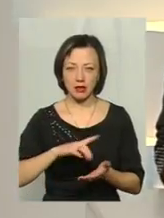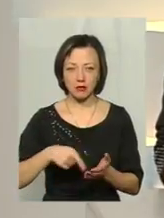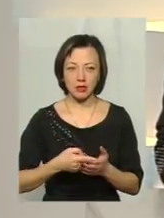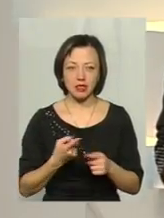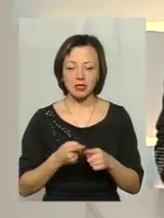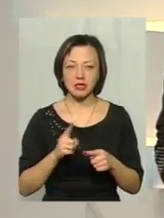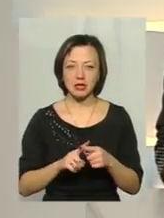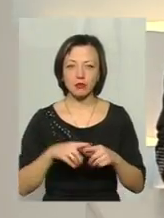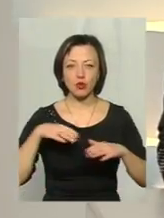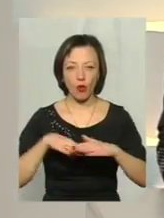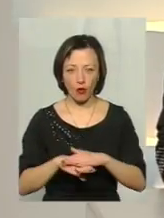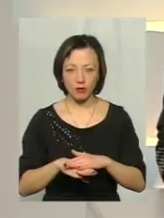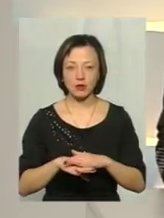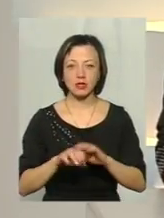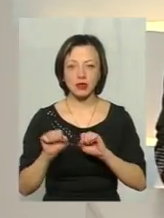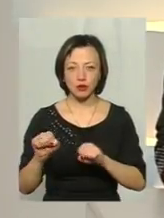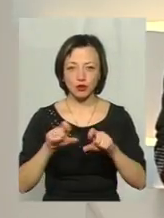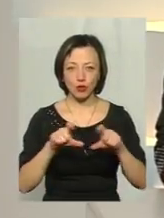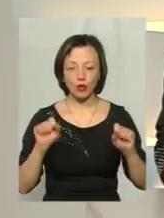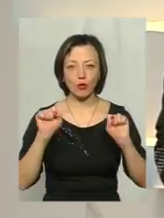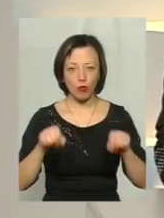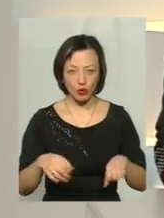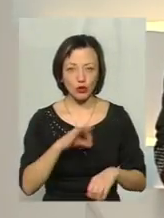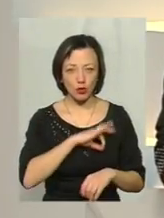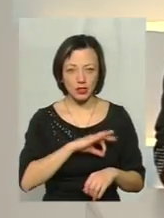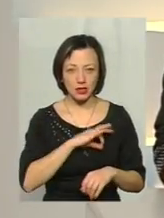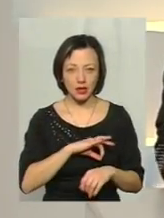цим сховищем, цією захисною спорудою можуть